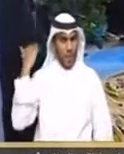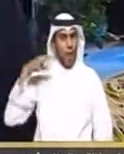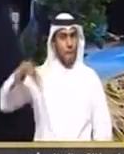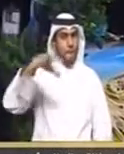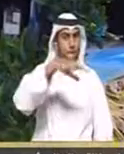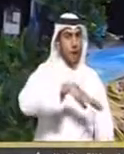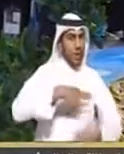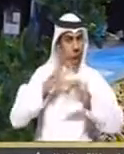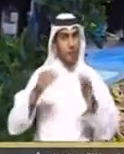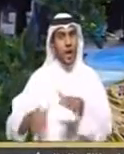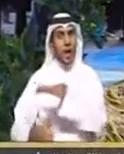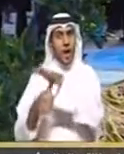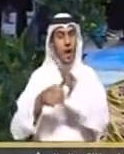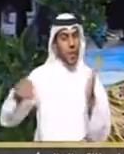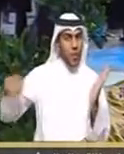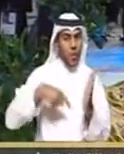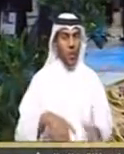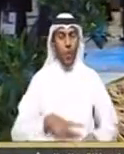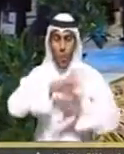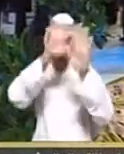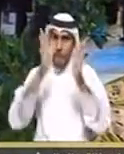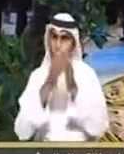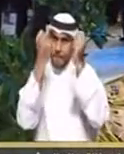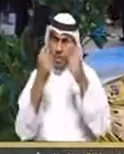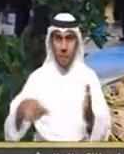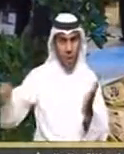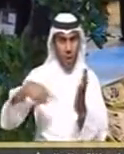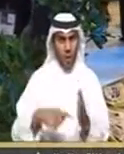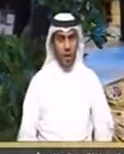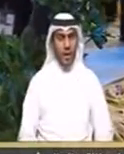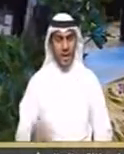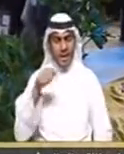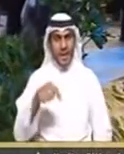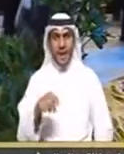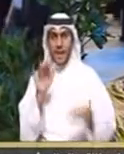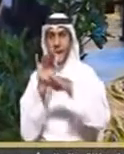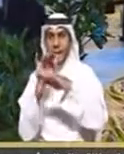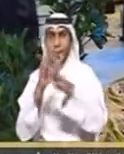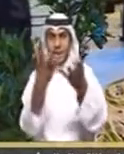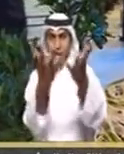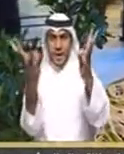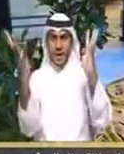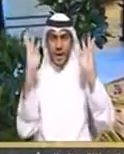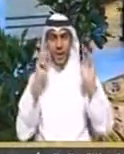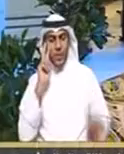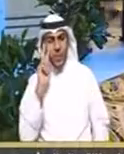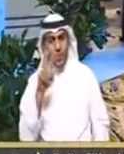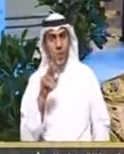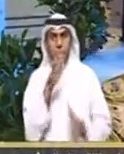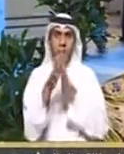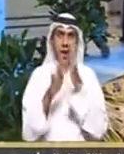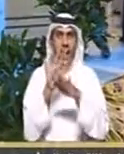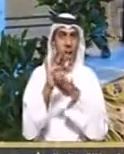يعني الأكل أكد، وكما استمعنا إلى الشيخ سلطان القاسمي حاكم الشارقة،